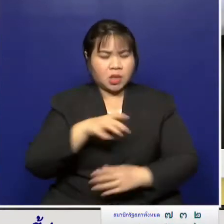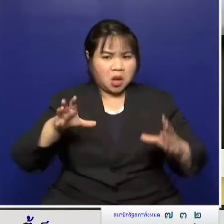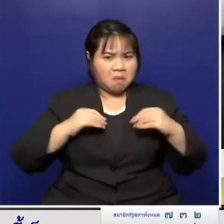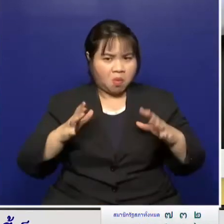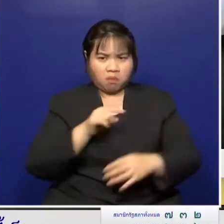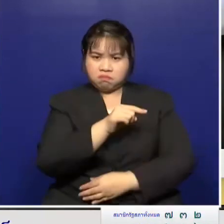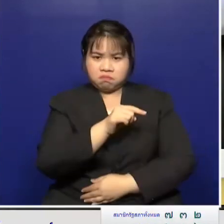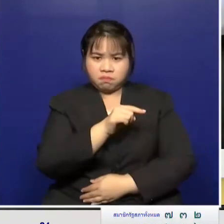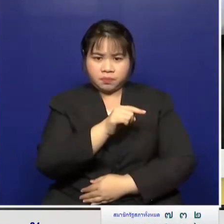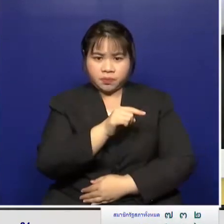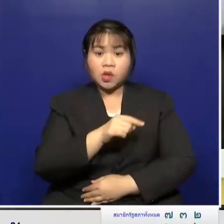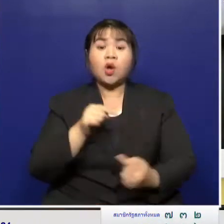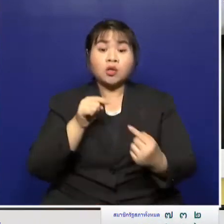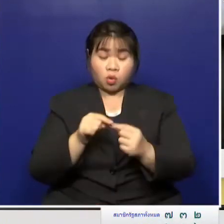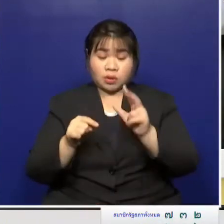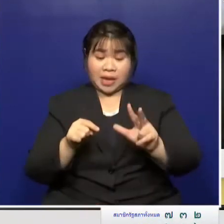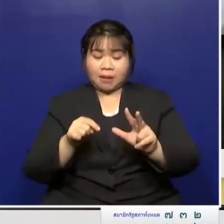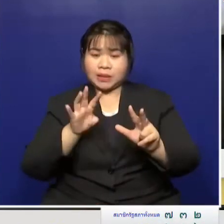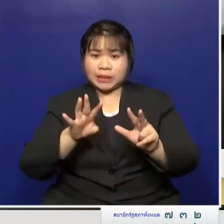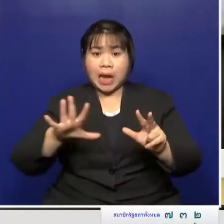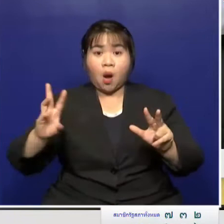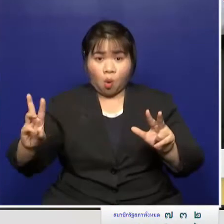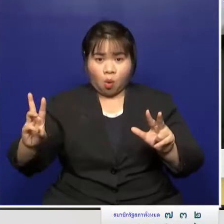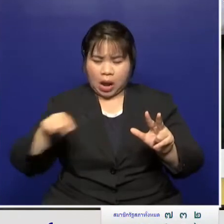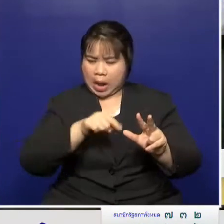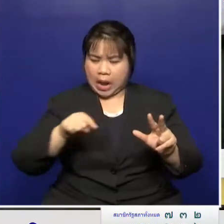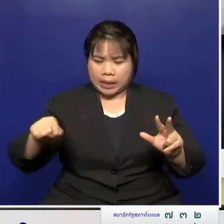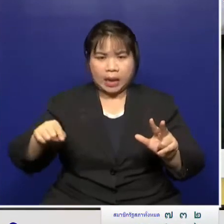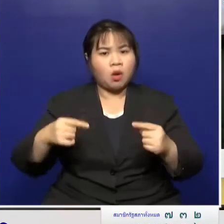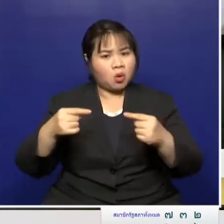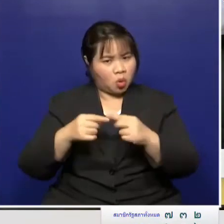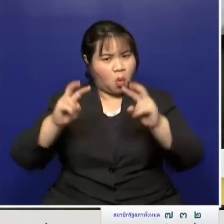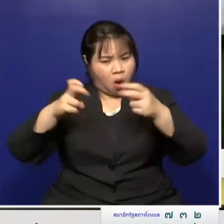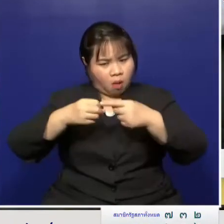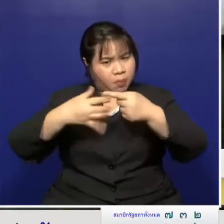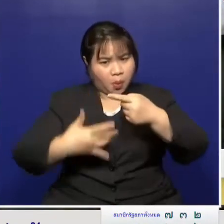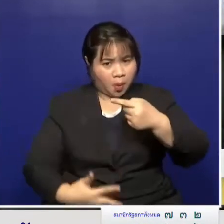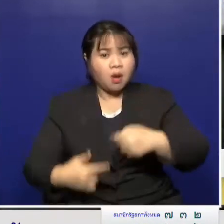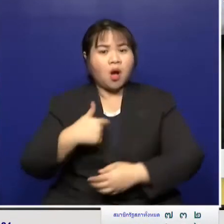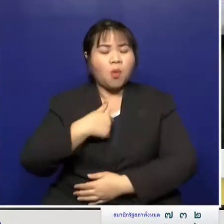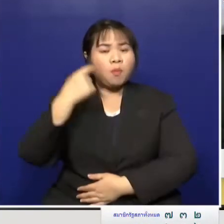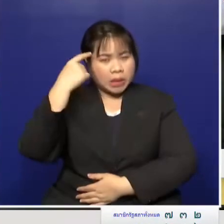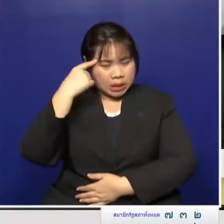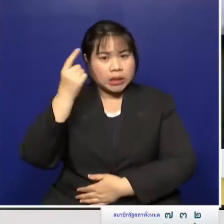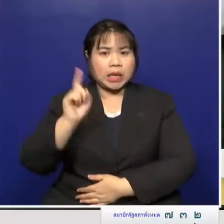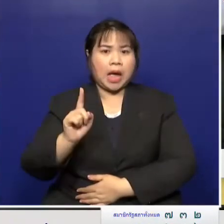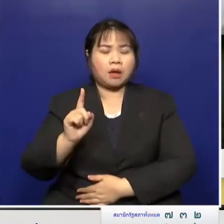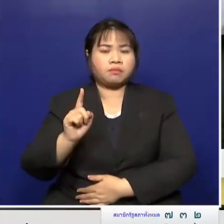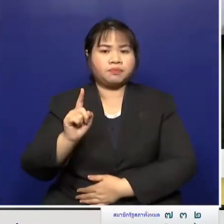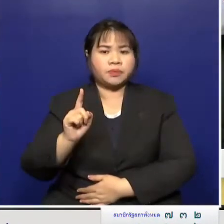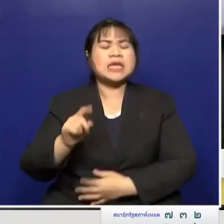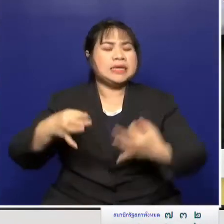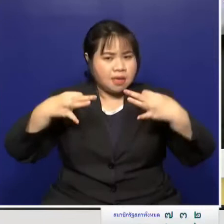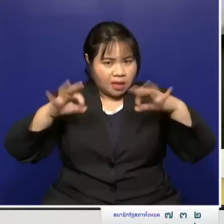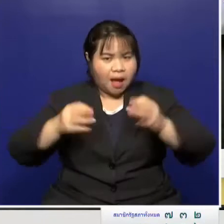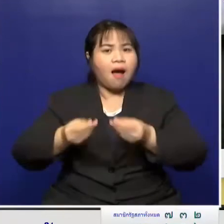ในร่าง 3, 4, 5, 6 ซึงเป็ประเดนปิย่อยเราสมควรทจะให้อิตสระ